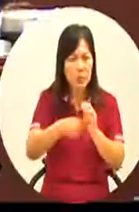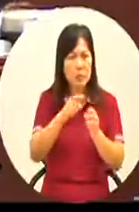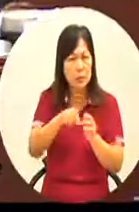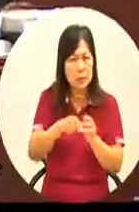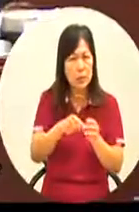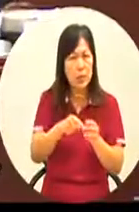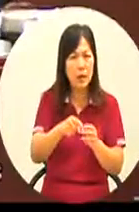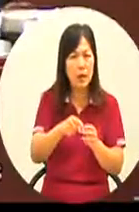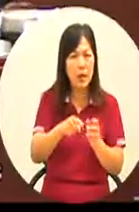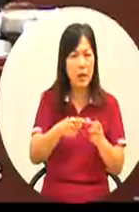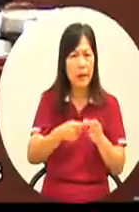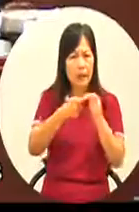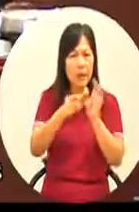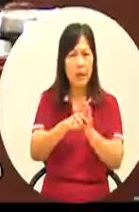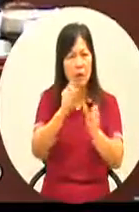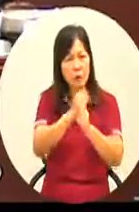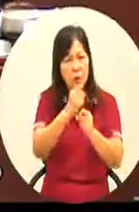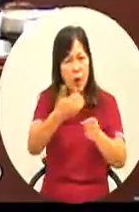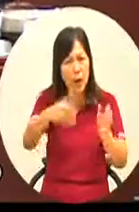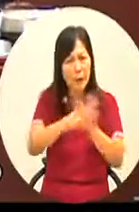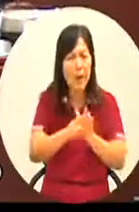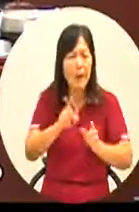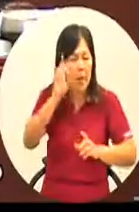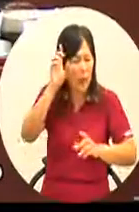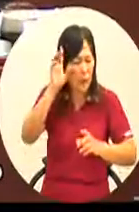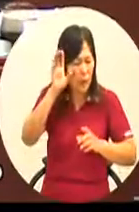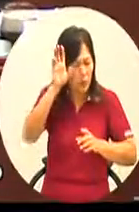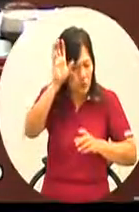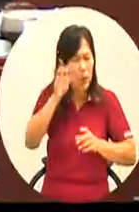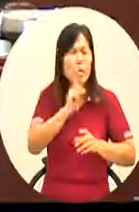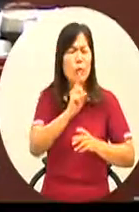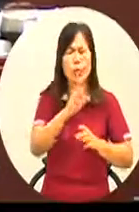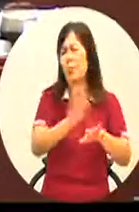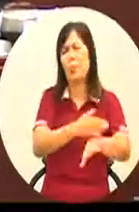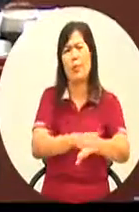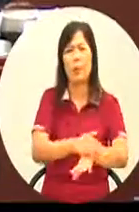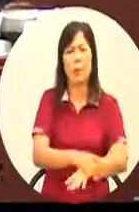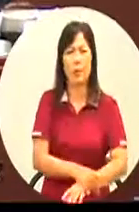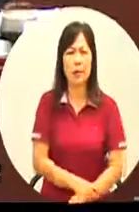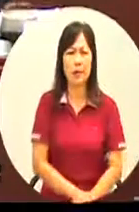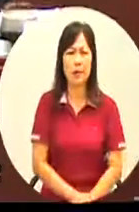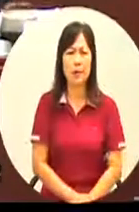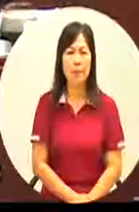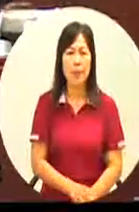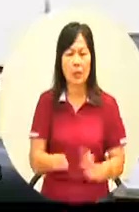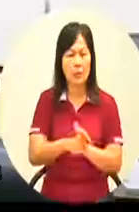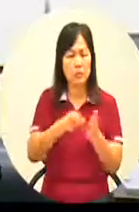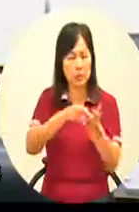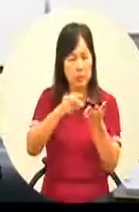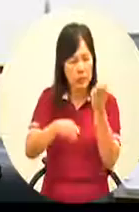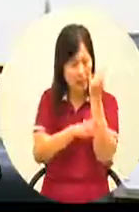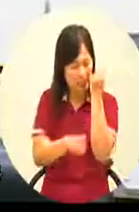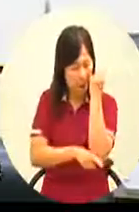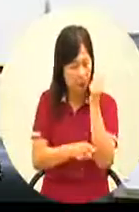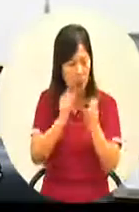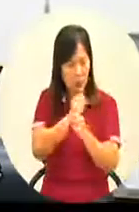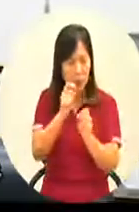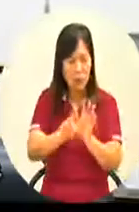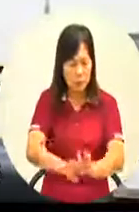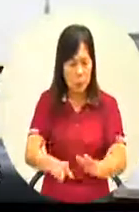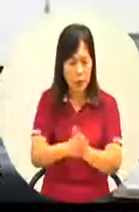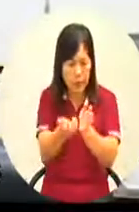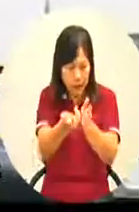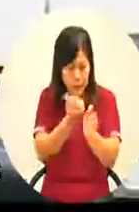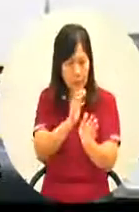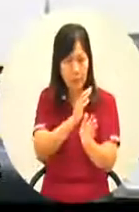我第一个无要做的物件，我袂乌白讲。 我当然，当然那个不是在做，啊、是意为准备而，我不是叫你做，你该事先